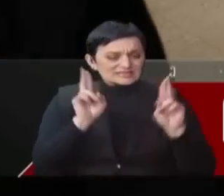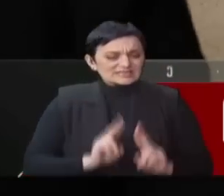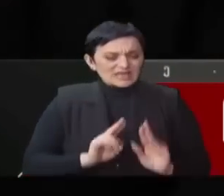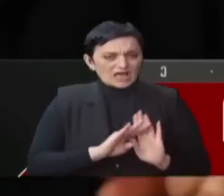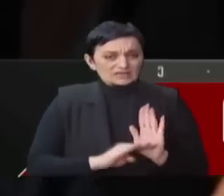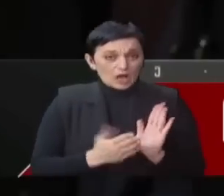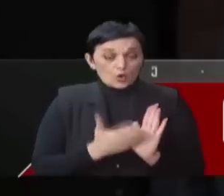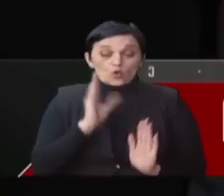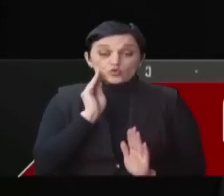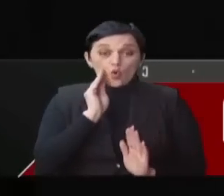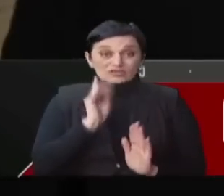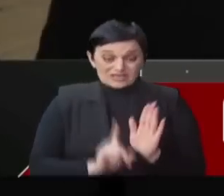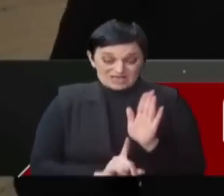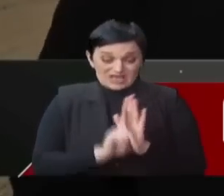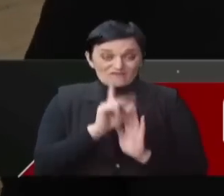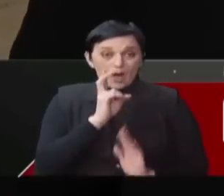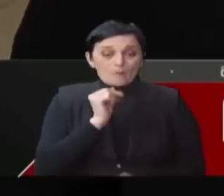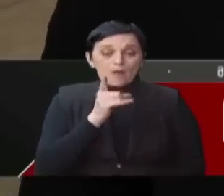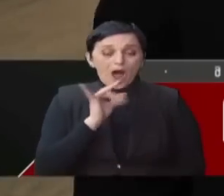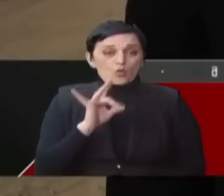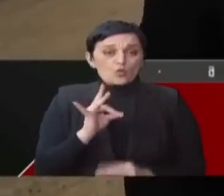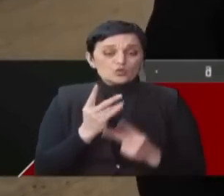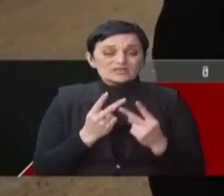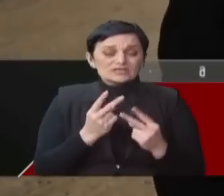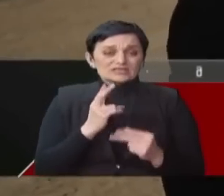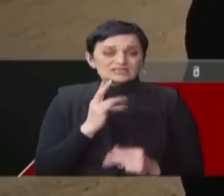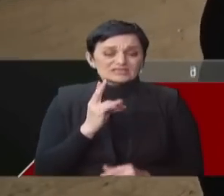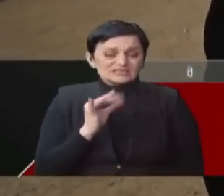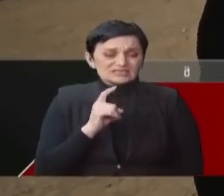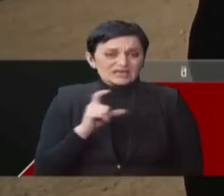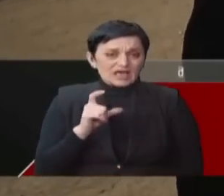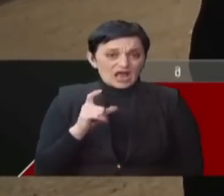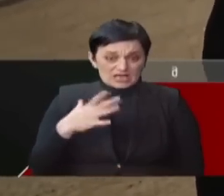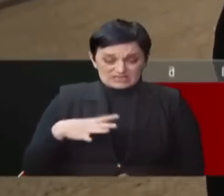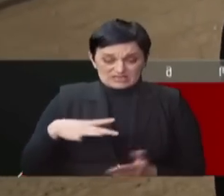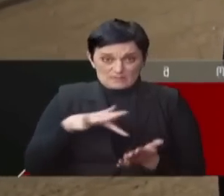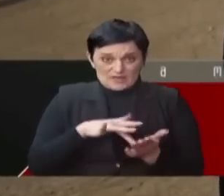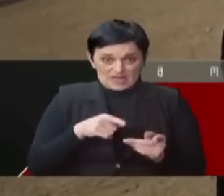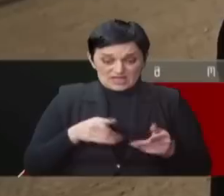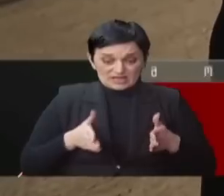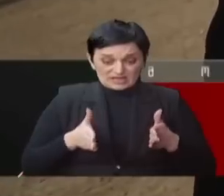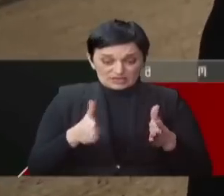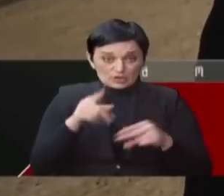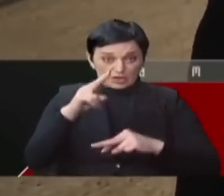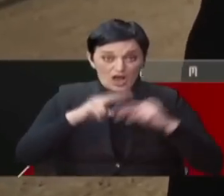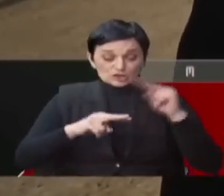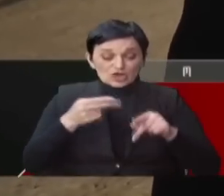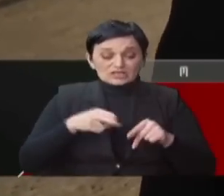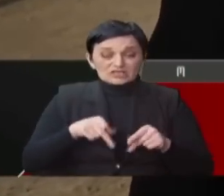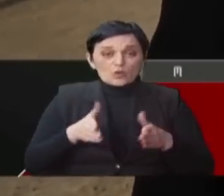სტანდარტებია. Ოდესაც თავის დროზე ბაკურციხე თბილისის ბაკურციხის მონაკვეთი აშენდა, აღნიშნული